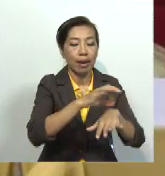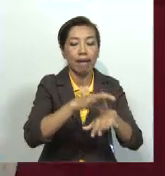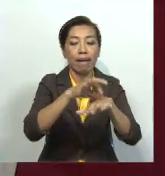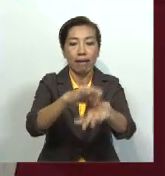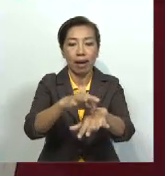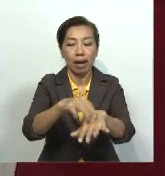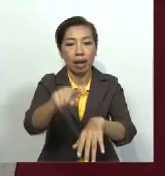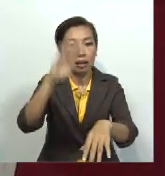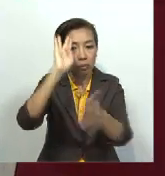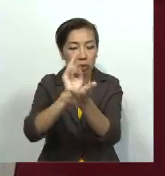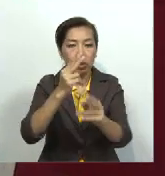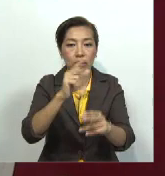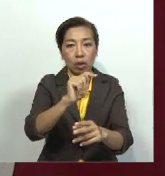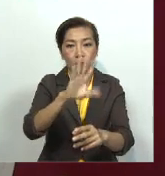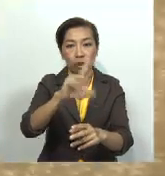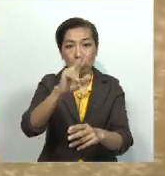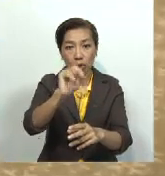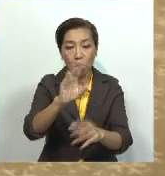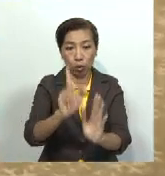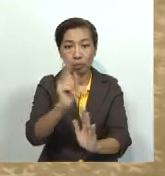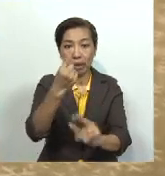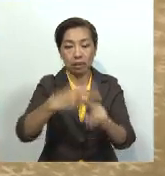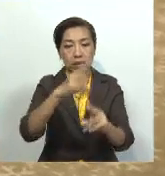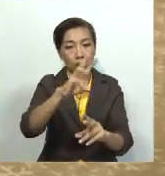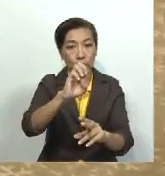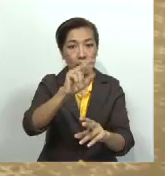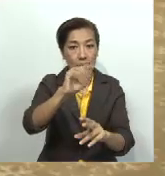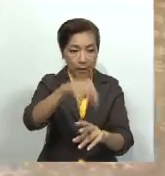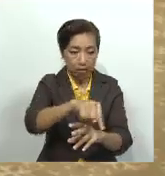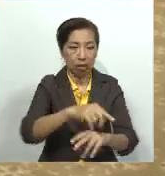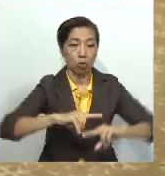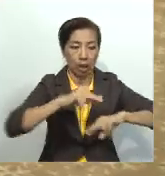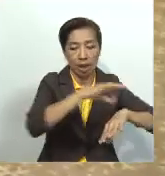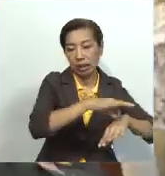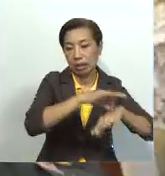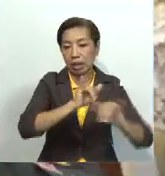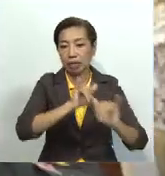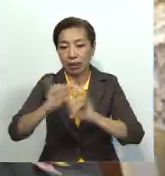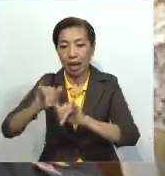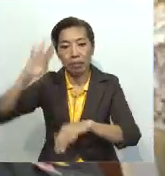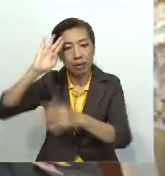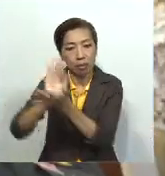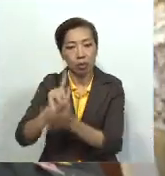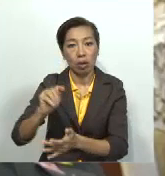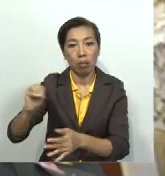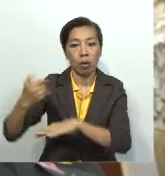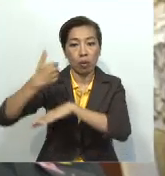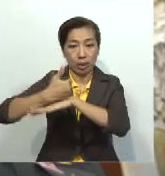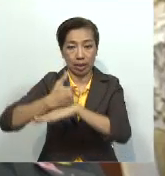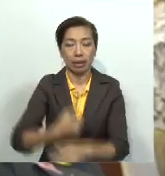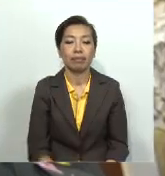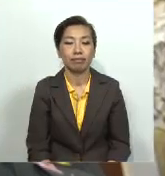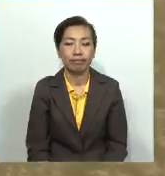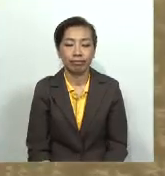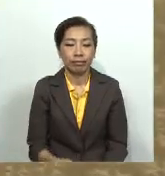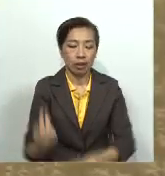ารับตำแหน่งใหม่เป็นผู้บัญชาการสำนักงานตรวจคนเข้าเมืองที่กองบัญชาการตำรวจตระเวนชายแดนพลตำรวจโทสมพงษ์นะครับกล่าวแส